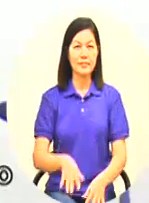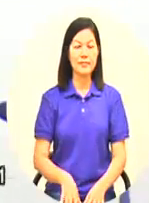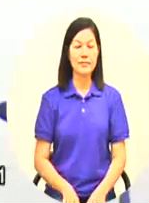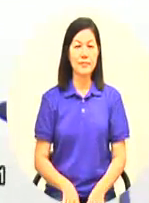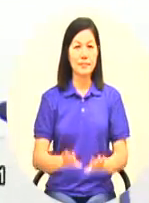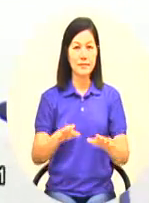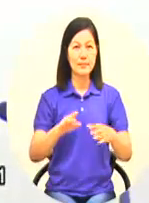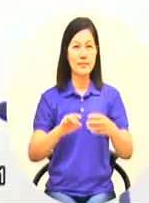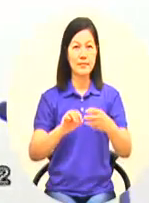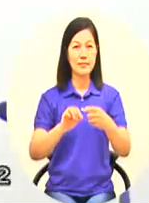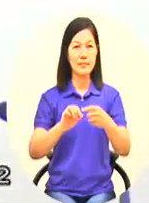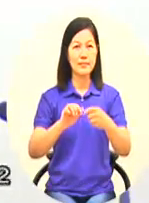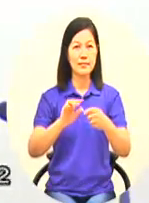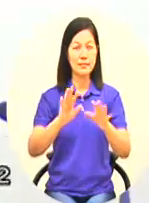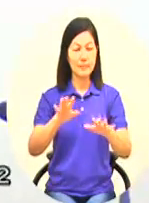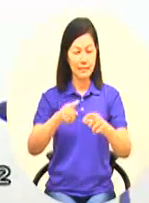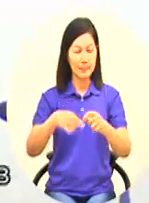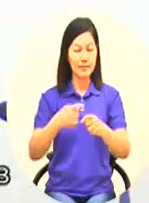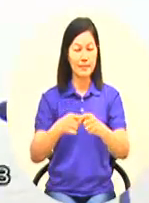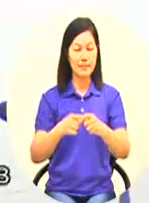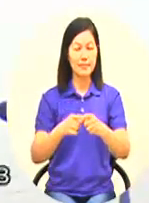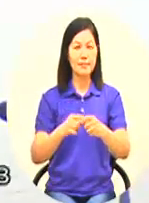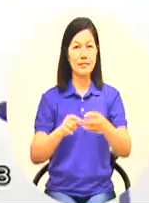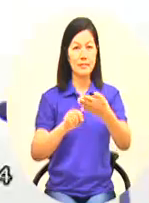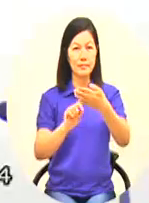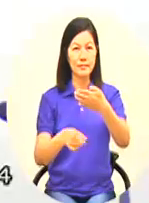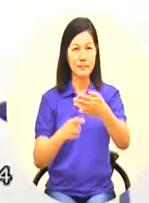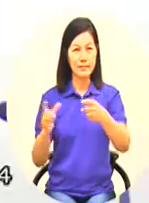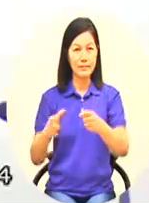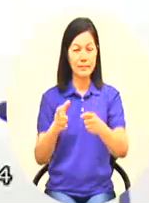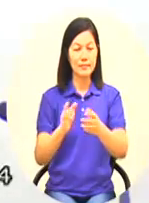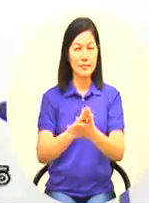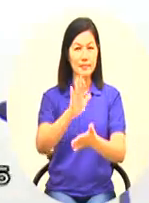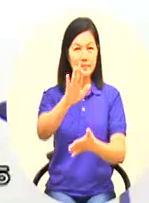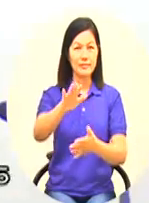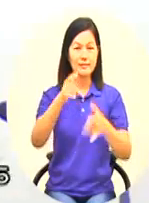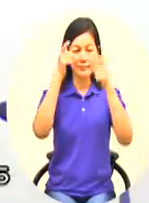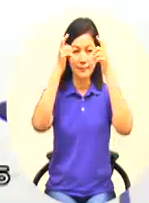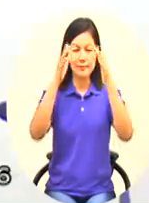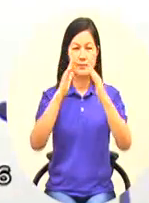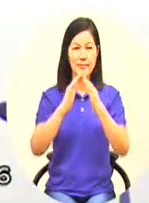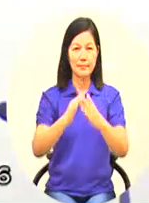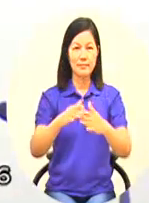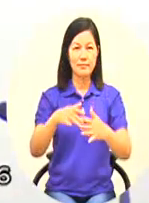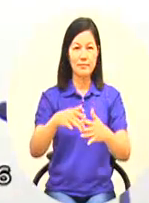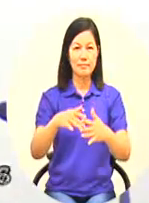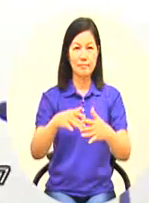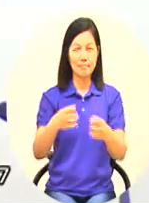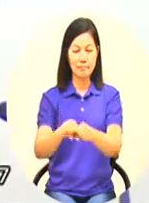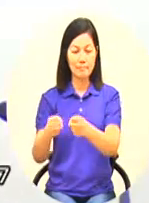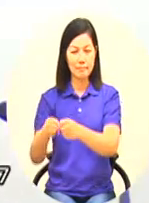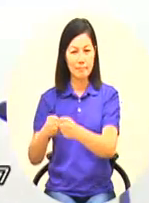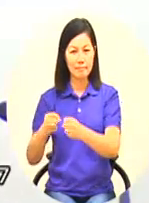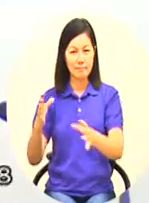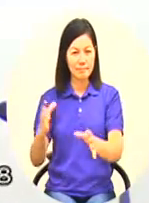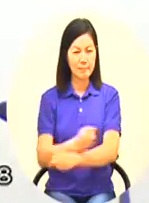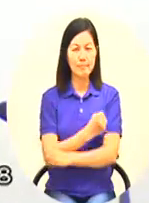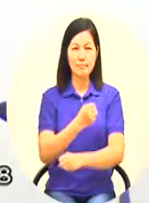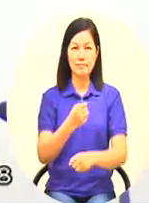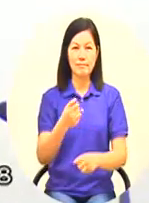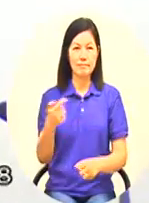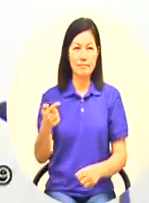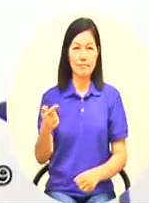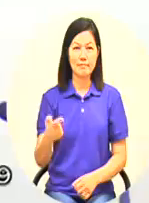9月台风的一个灾后，我们高雄市的一个伤害损失非常的大，